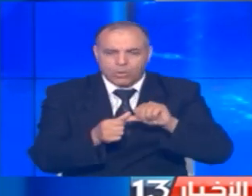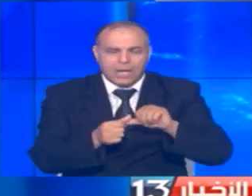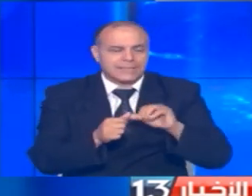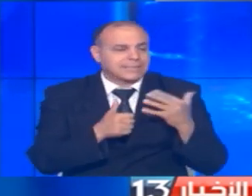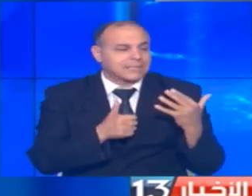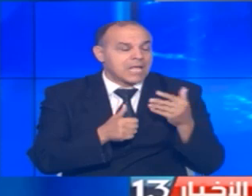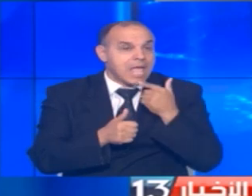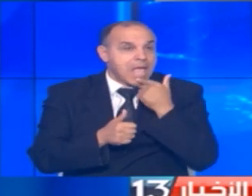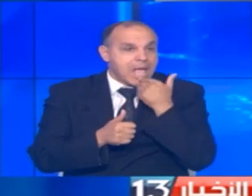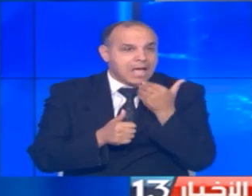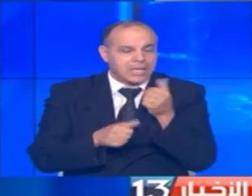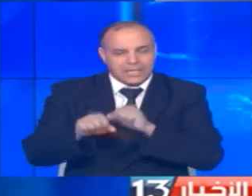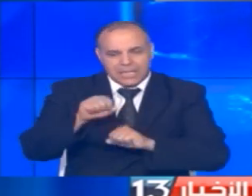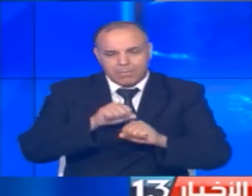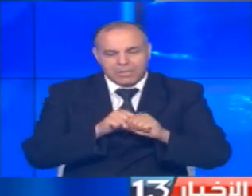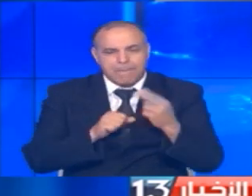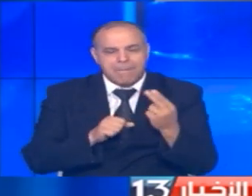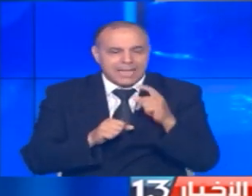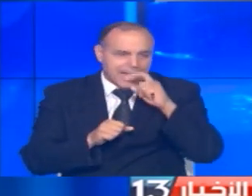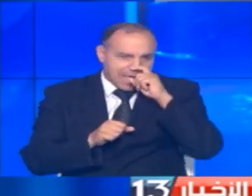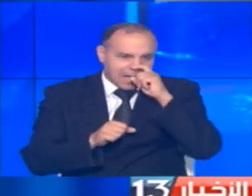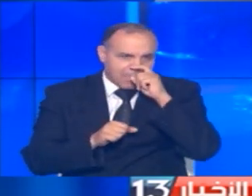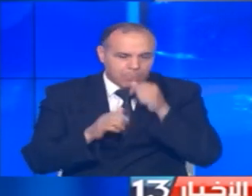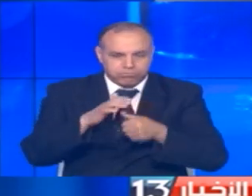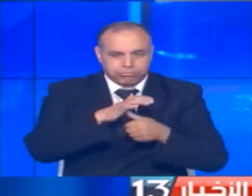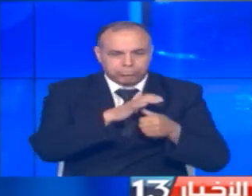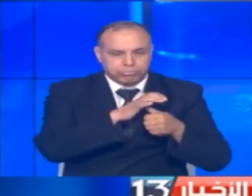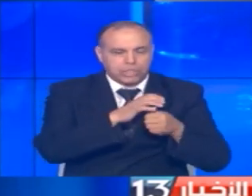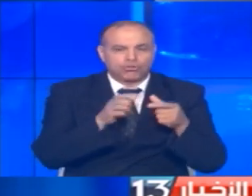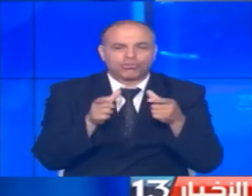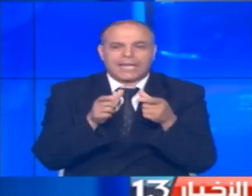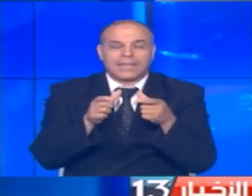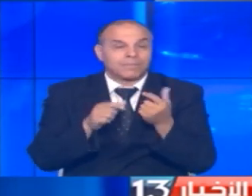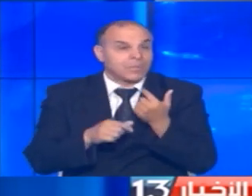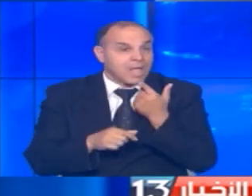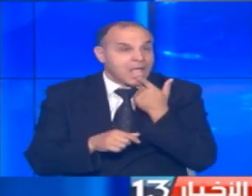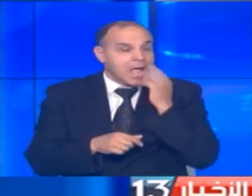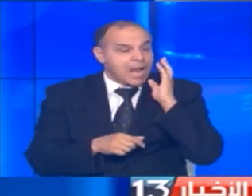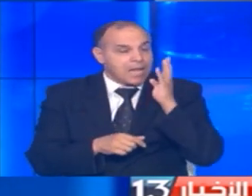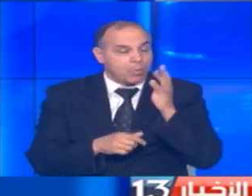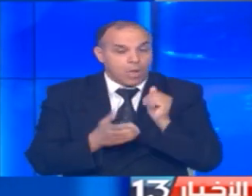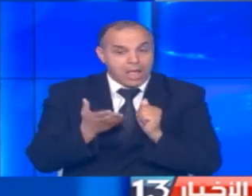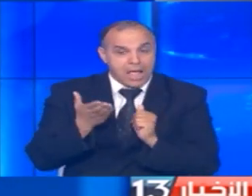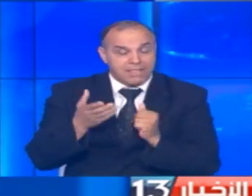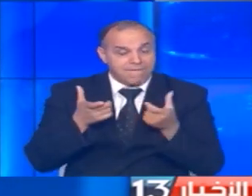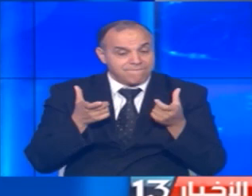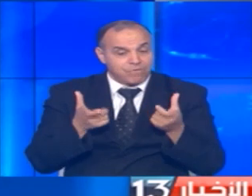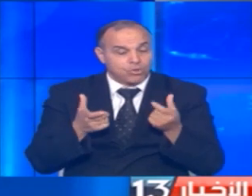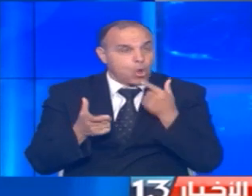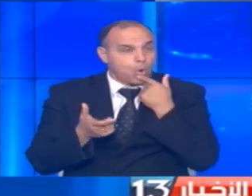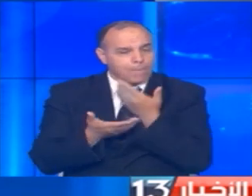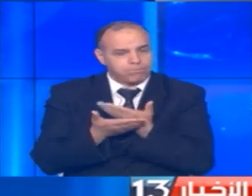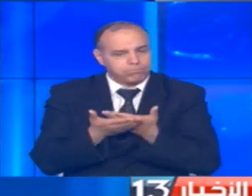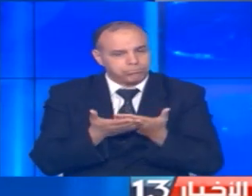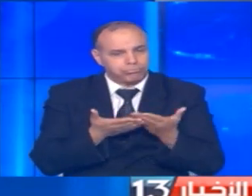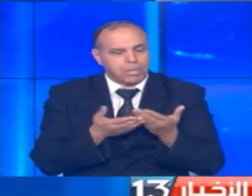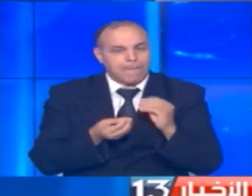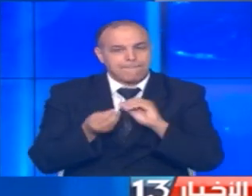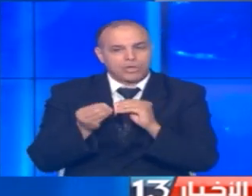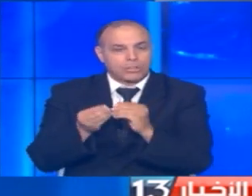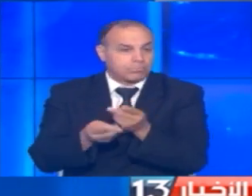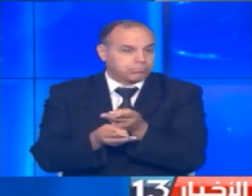السادسة التي ينظمها المعهد العربي لرؤساء المؤسسات. الندوة كانت فرصة لبسط أبرز